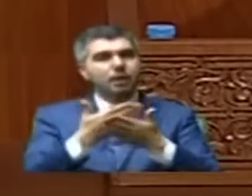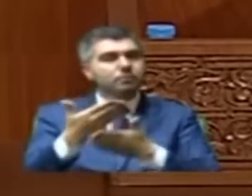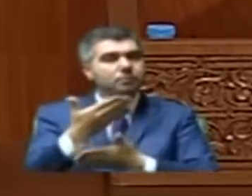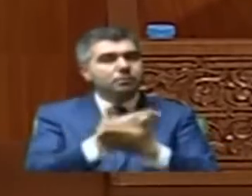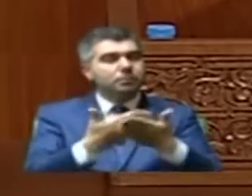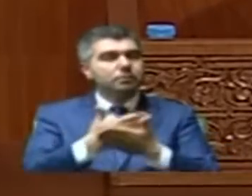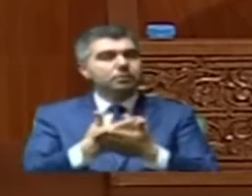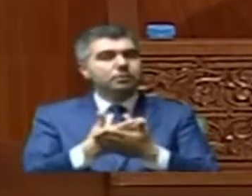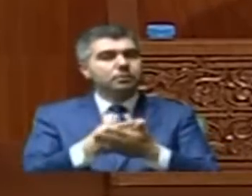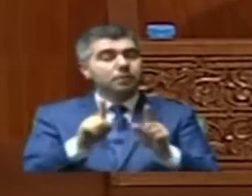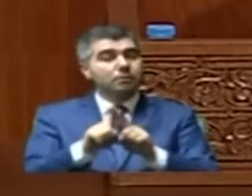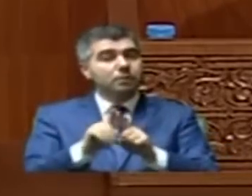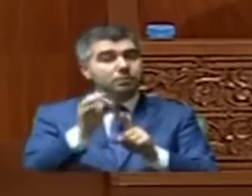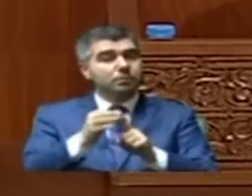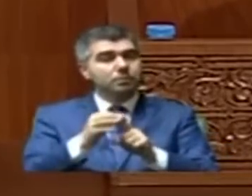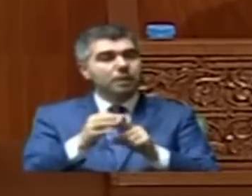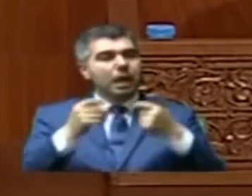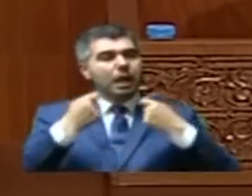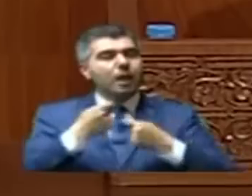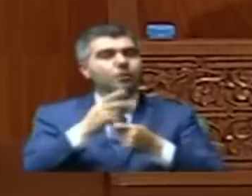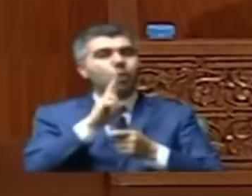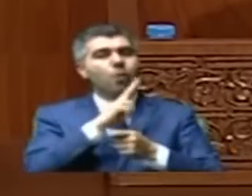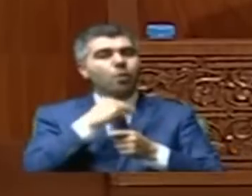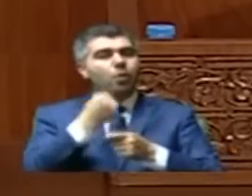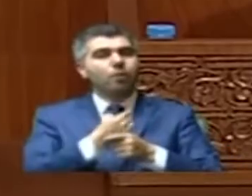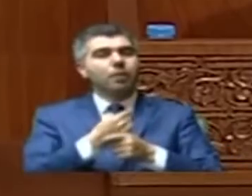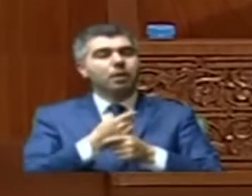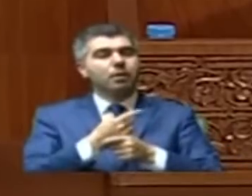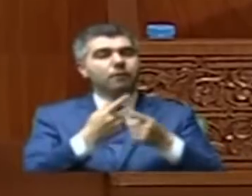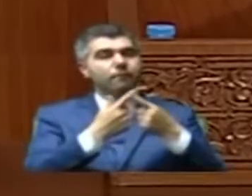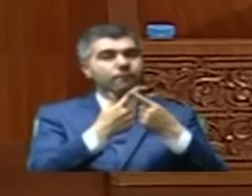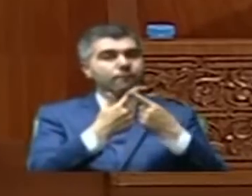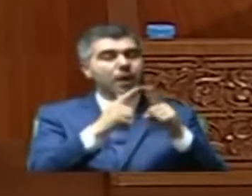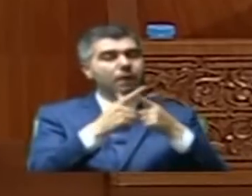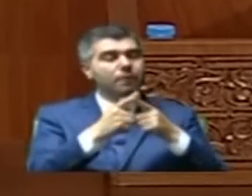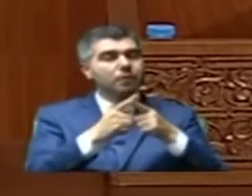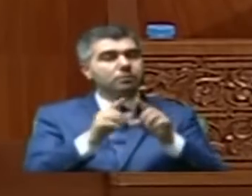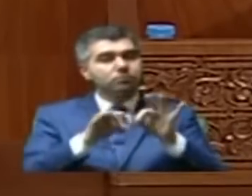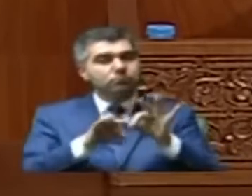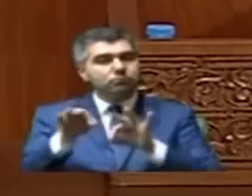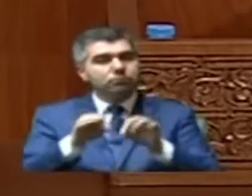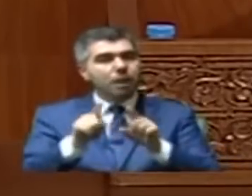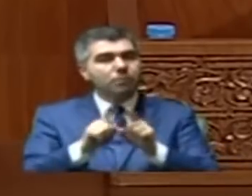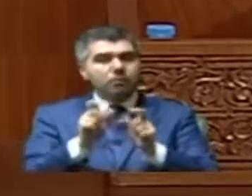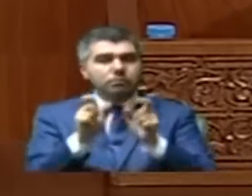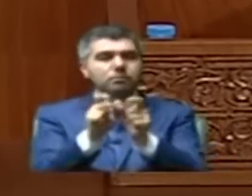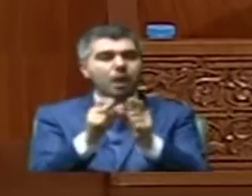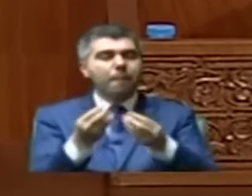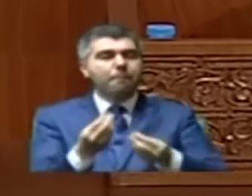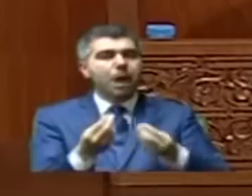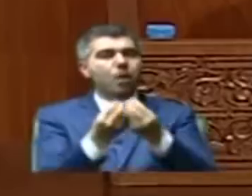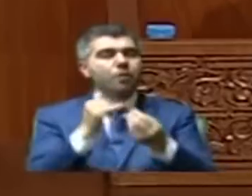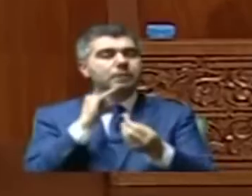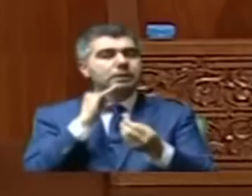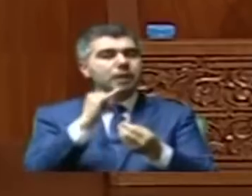التنفيذ هو تقويه رئاسه الحكومه وتقويتها عن طريق وجود بنيات حقيقيه تستطيع تتبع هذه البرامج